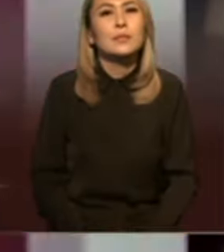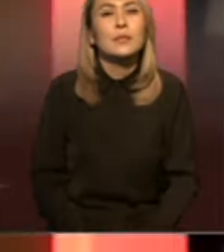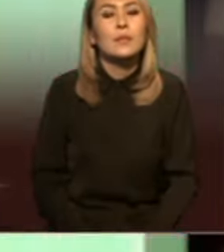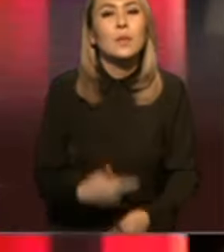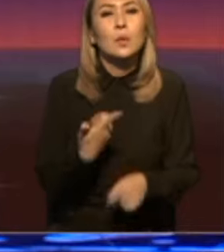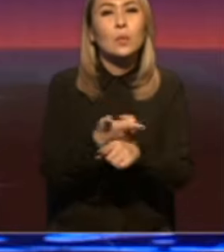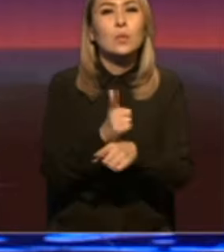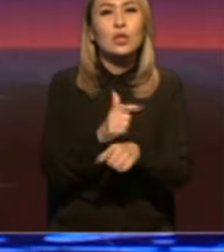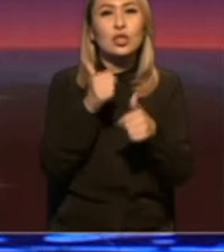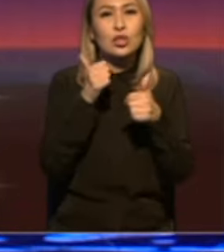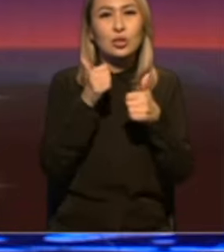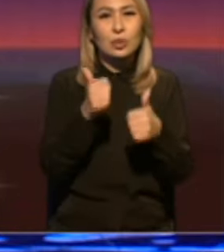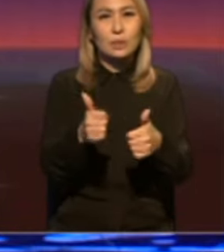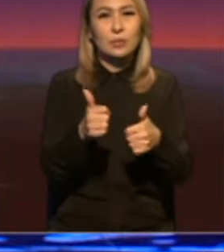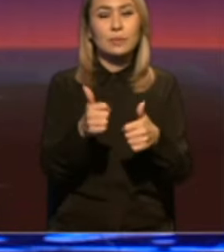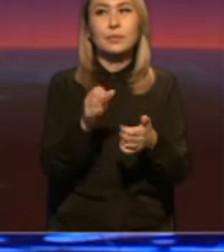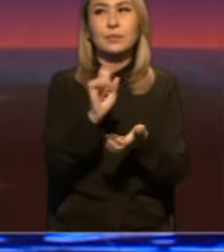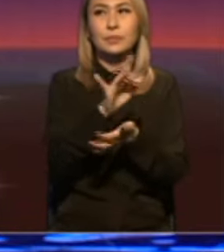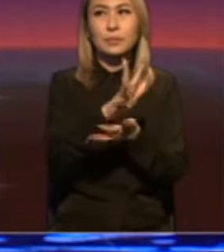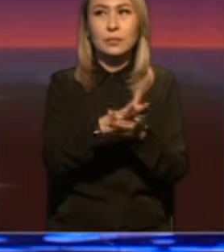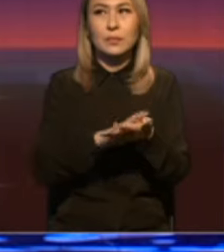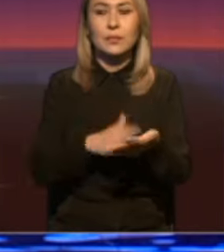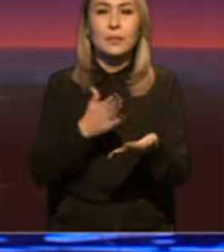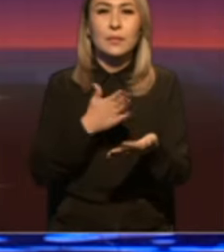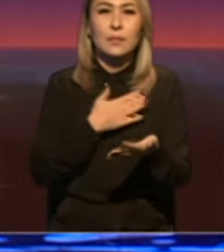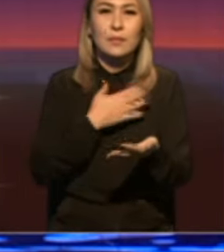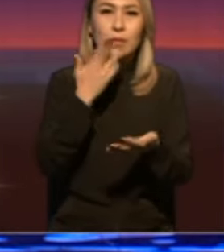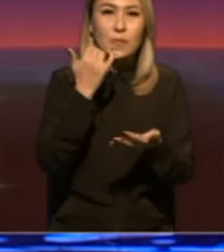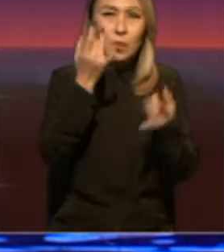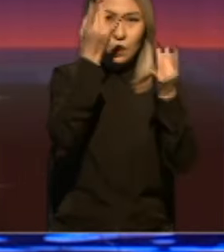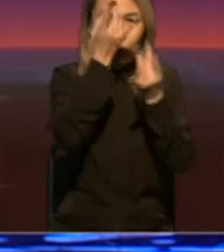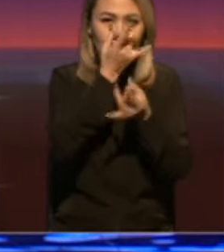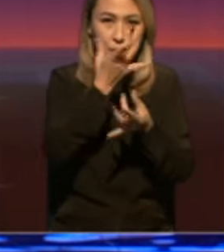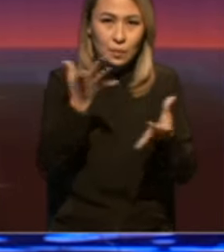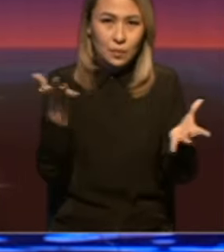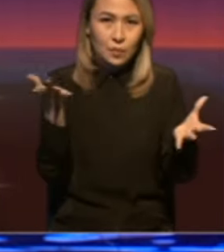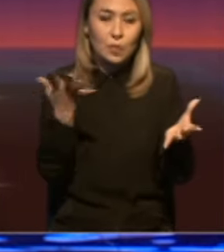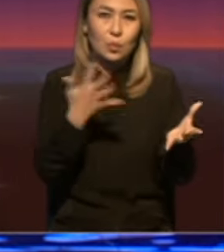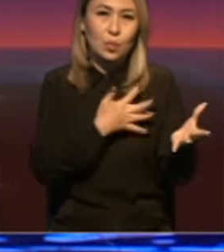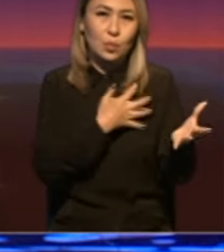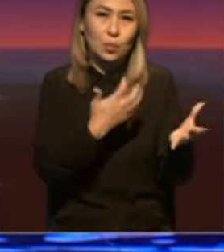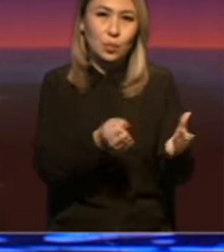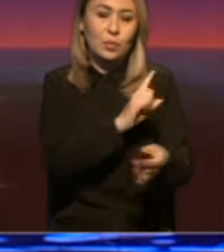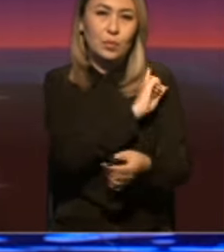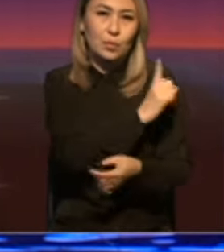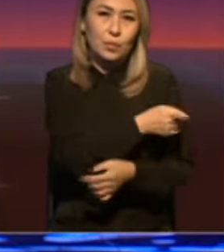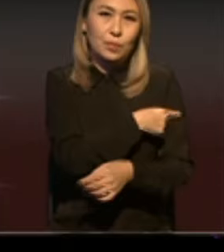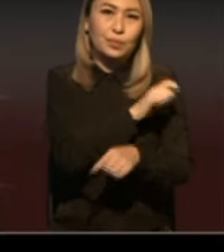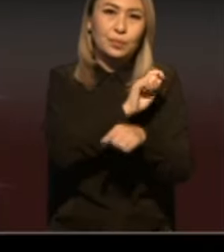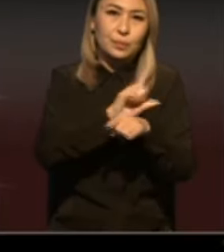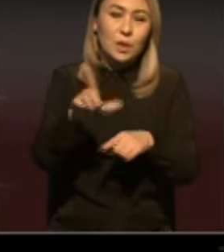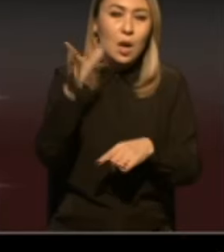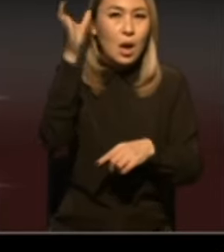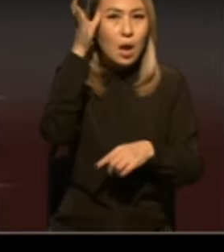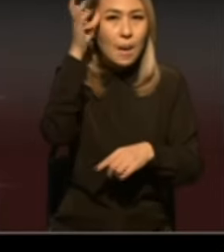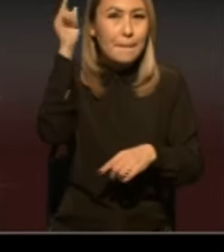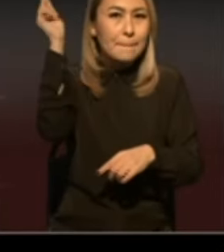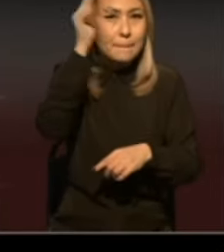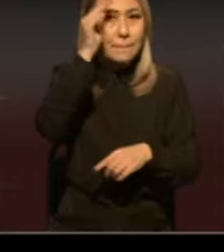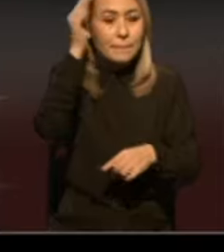жақсы. Қымбат спикерлер, ары қарай жалғастырсақ, біз енді әрине мәдени рухани байланысымыз нығайып келе жатыр, ал ғылым білім